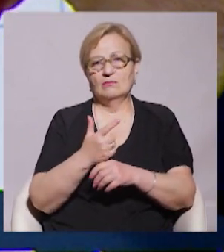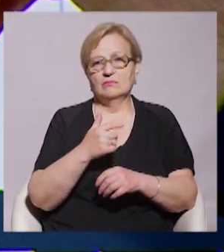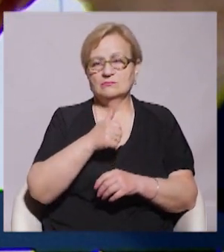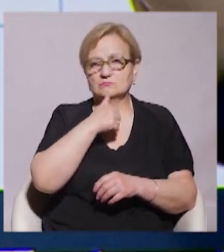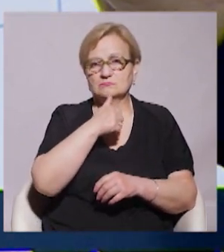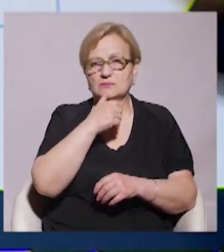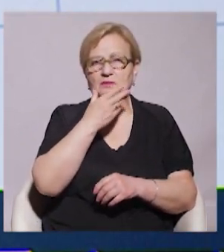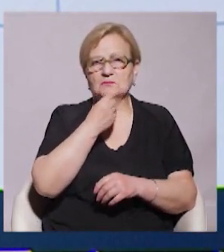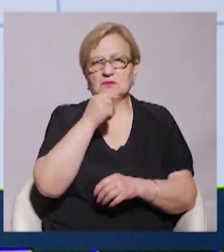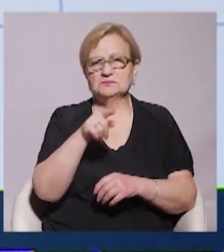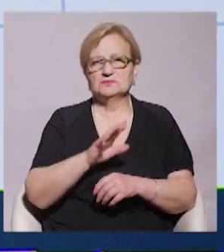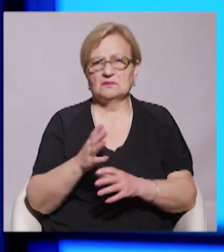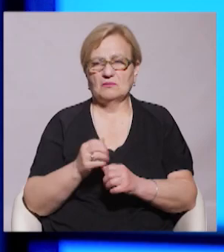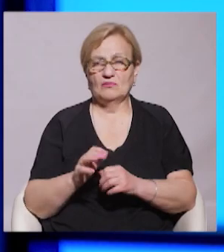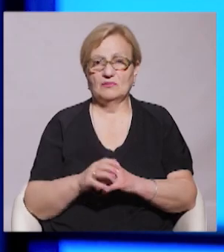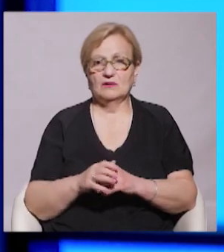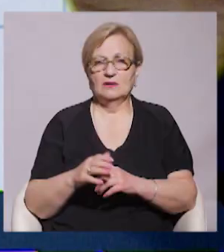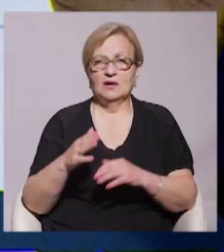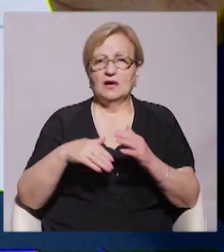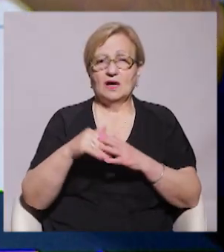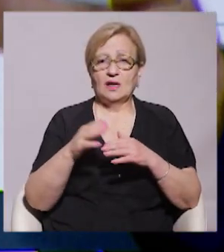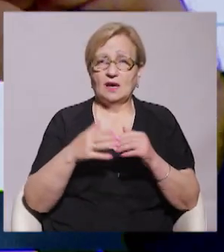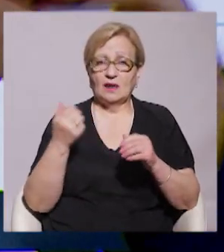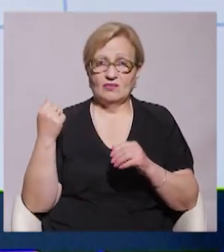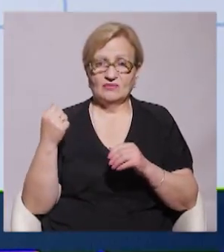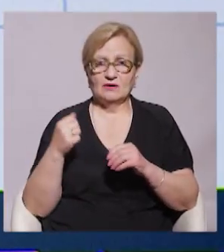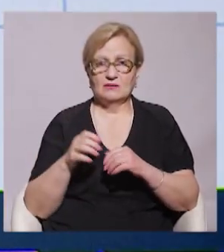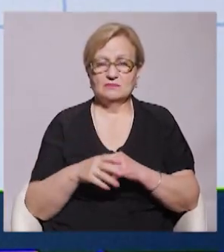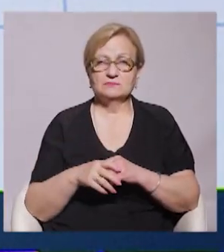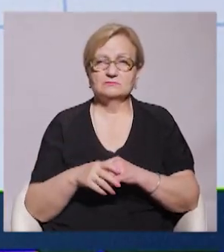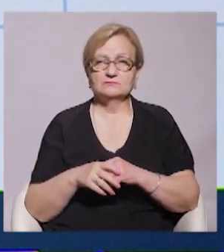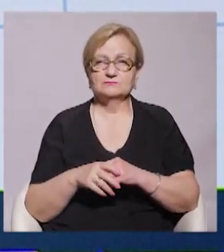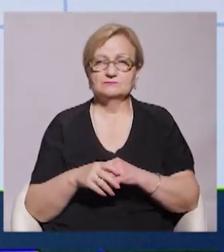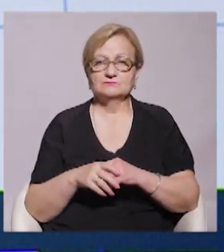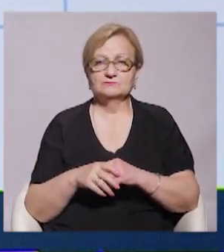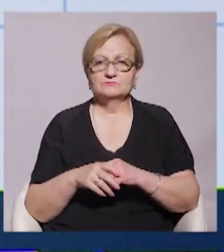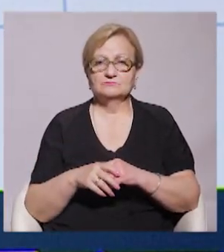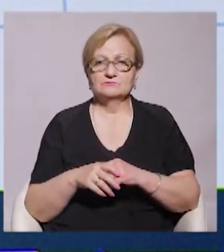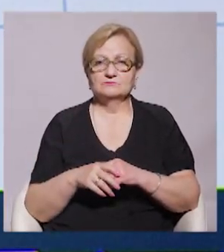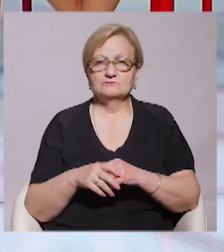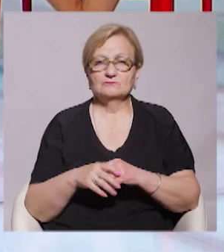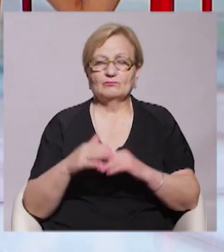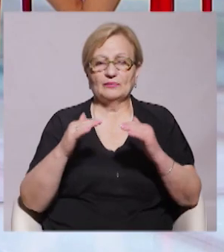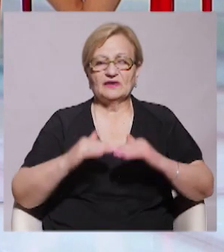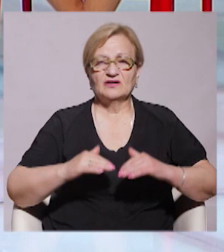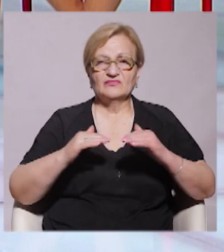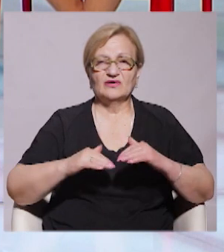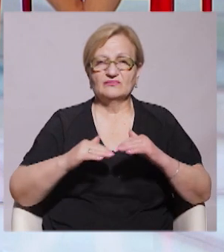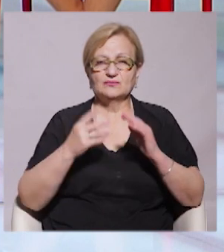ხაზი. გამოვედი მარჯვნივ, ავიღე ხელი და ჩამოუსვით. დაიწყეთ, ქვედა ორი უჯრა